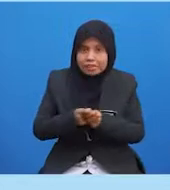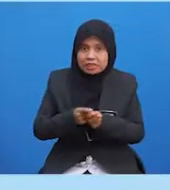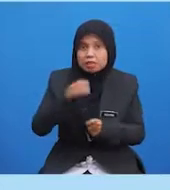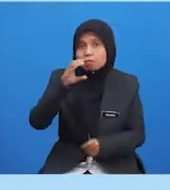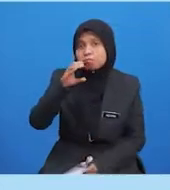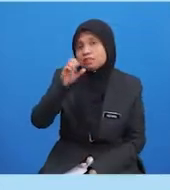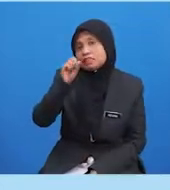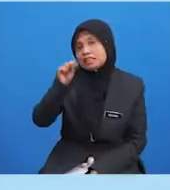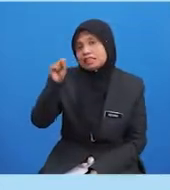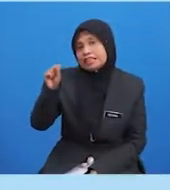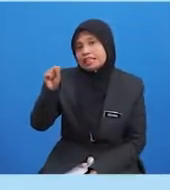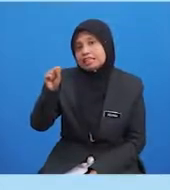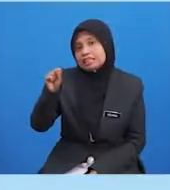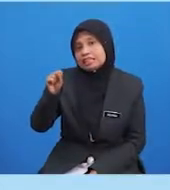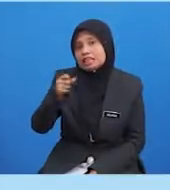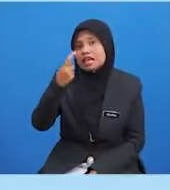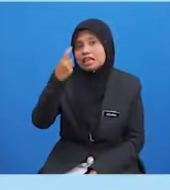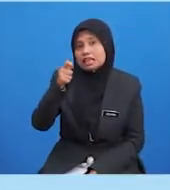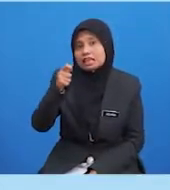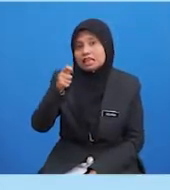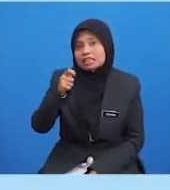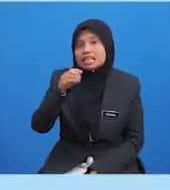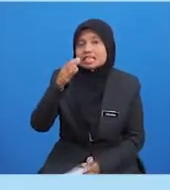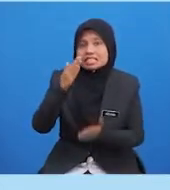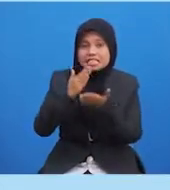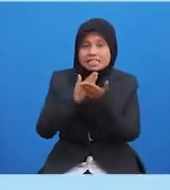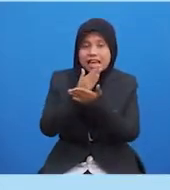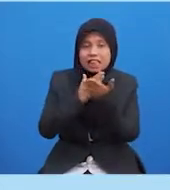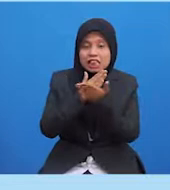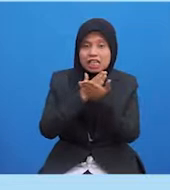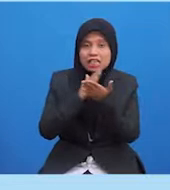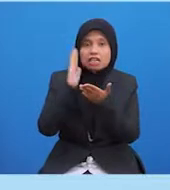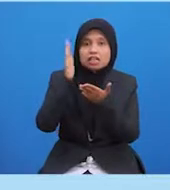CSS, teks align, center akan